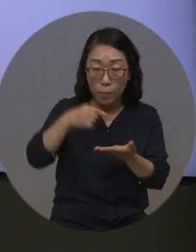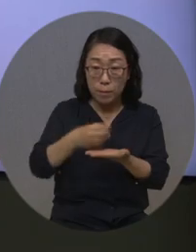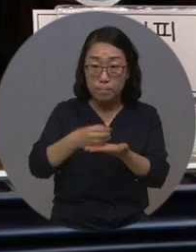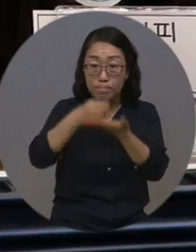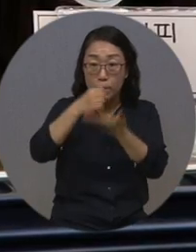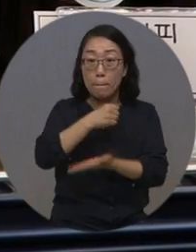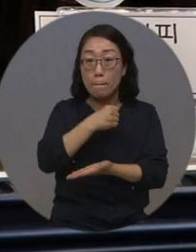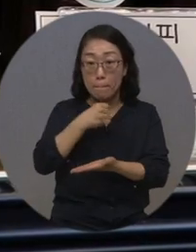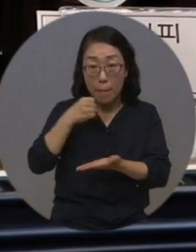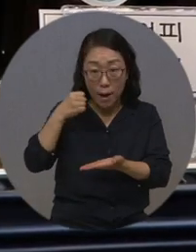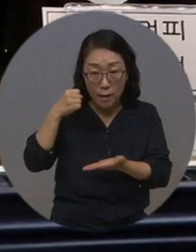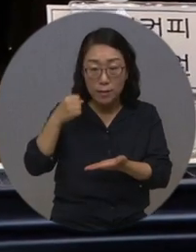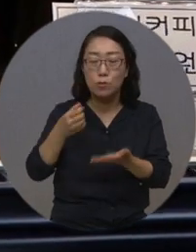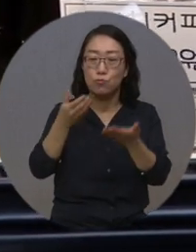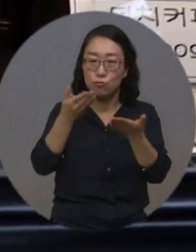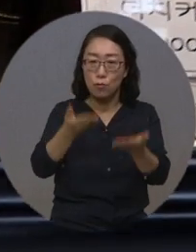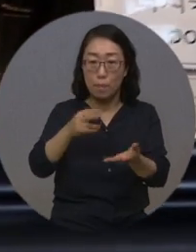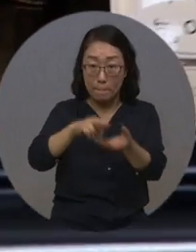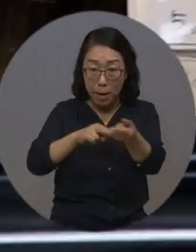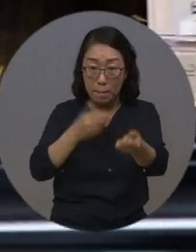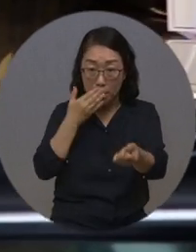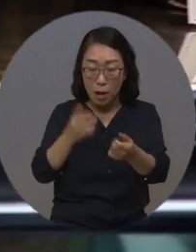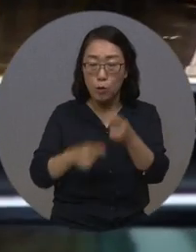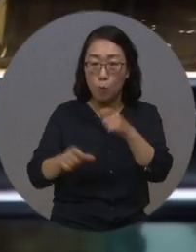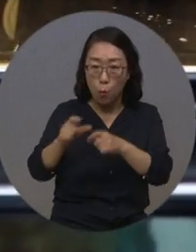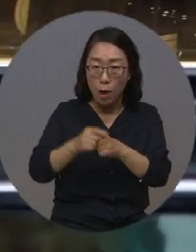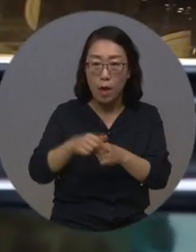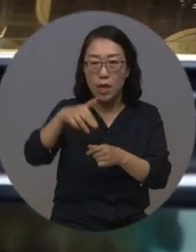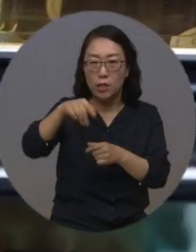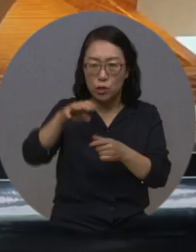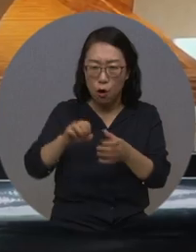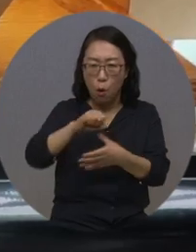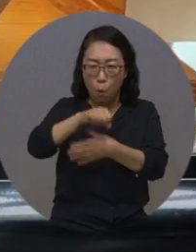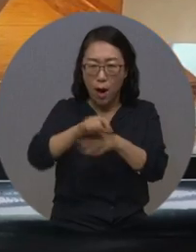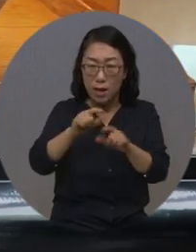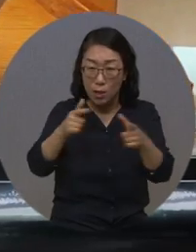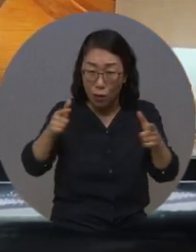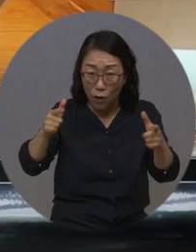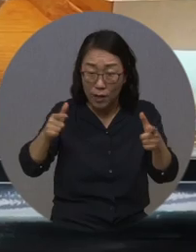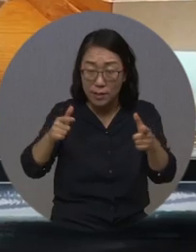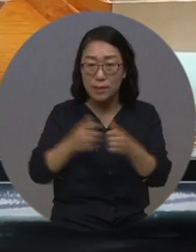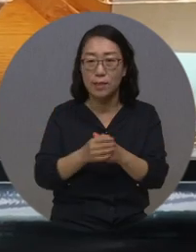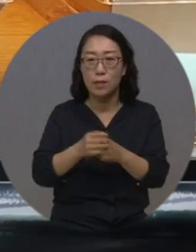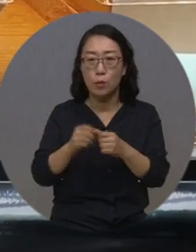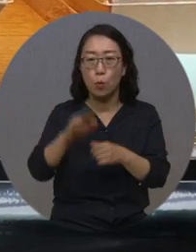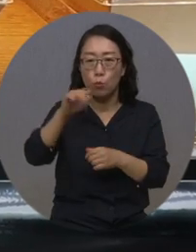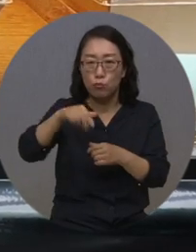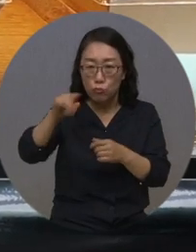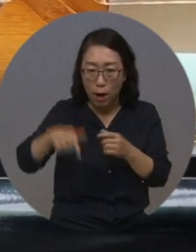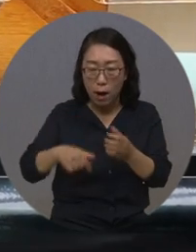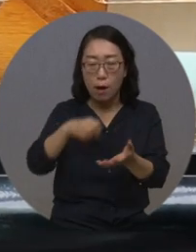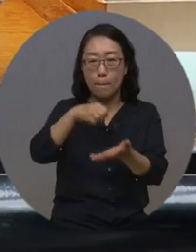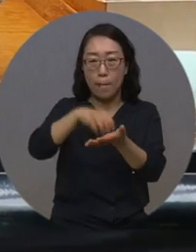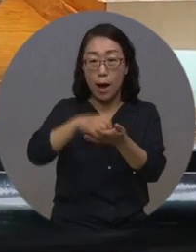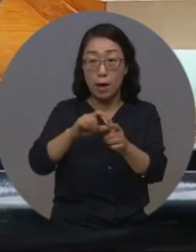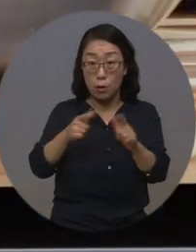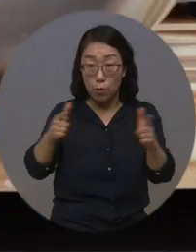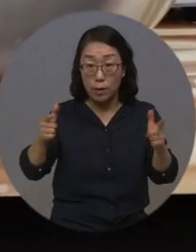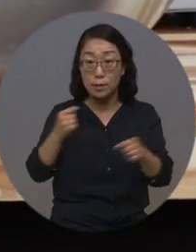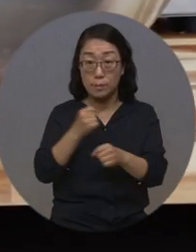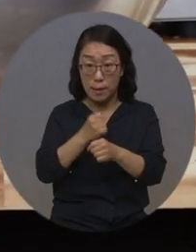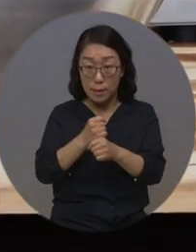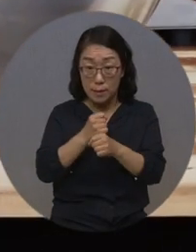높은 커피를 제공하고 커피 외에도 자몽청, 레몬청, 부각, 제과류 등